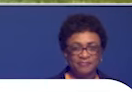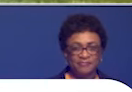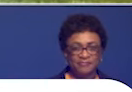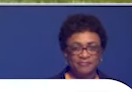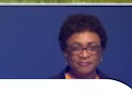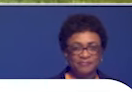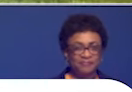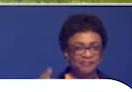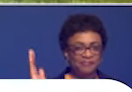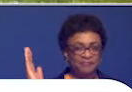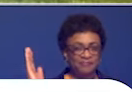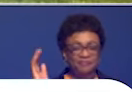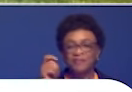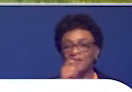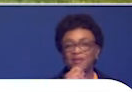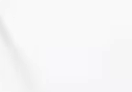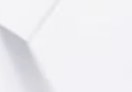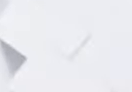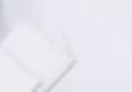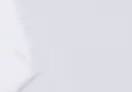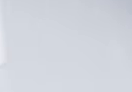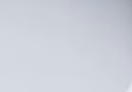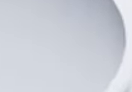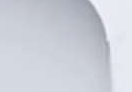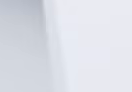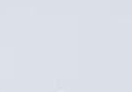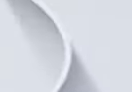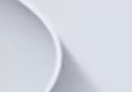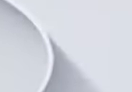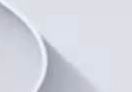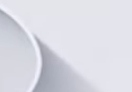kunywa. JinalanguniJohnKasembe.HabarizaAzam,Mtwara .